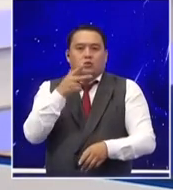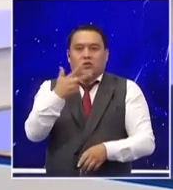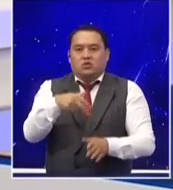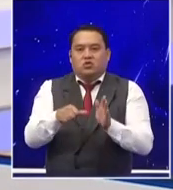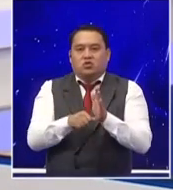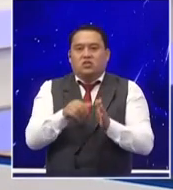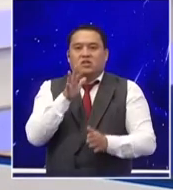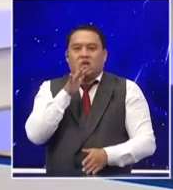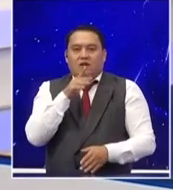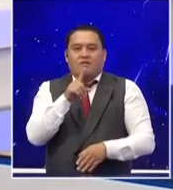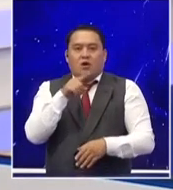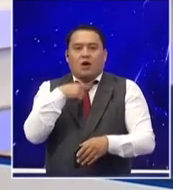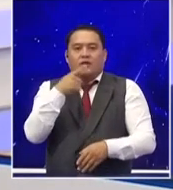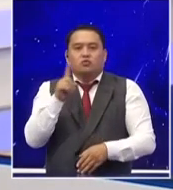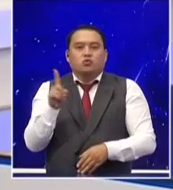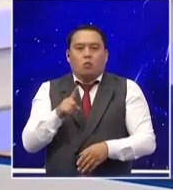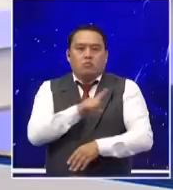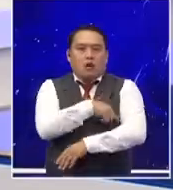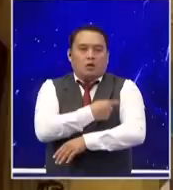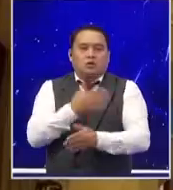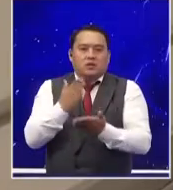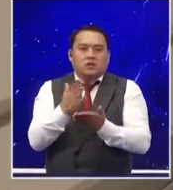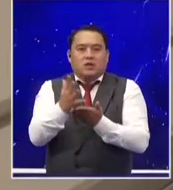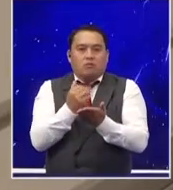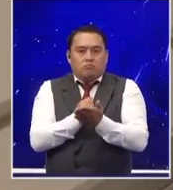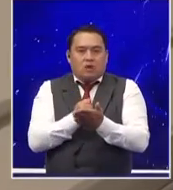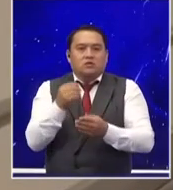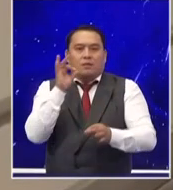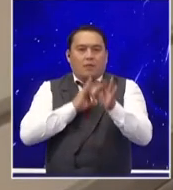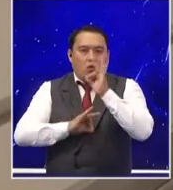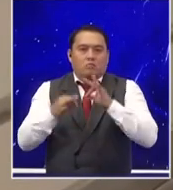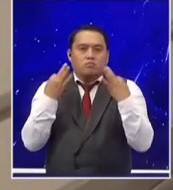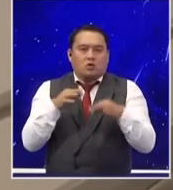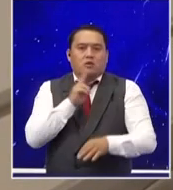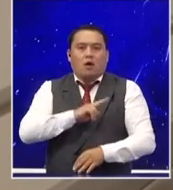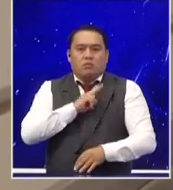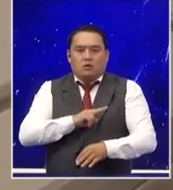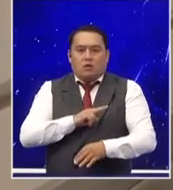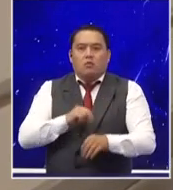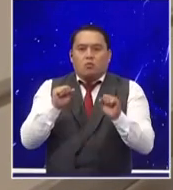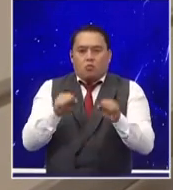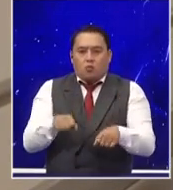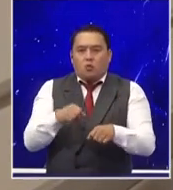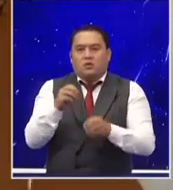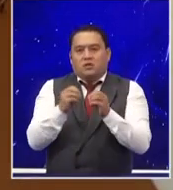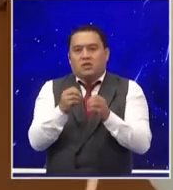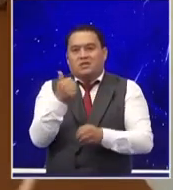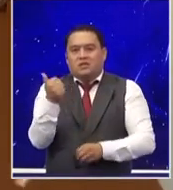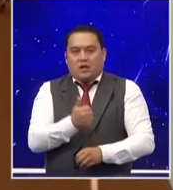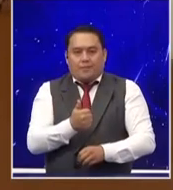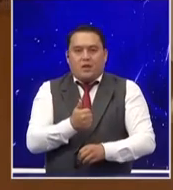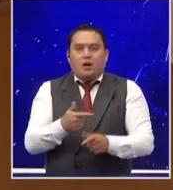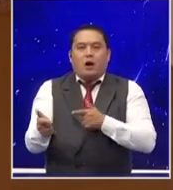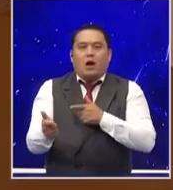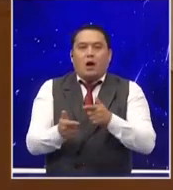36 лет врачи утверждают что в больницах есть запас материалов и медикаментов позволяющий работать при максимальной нагрузке 10 недель